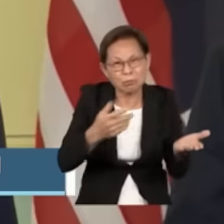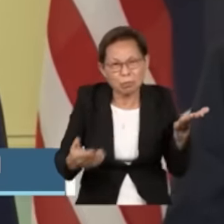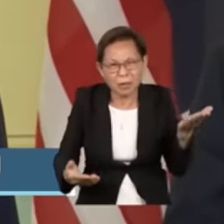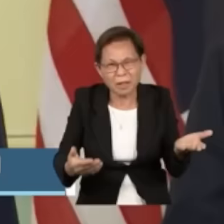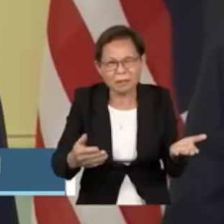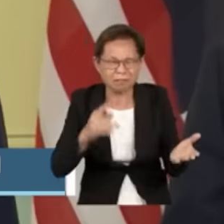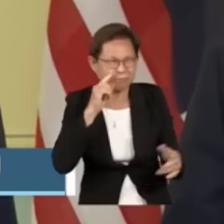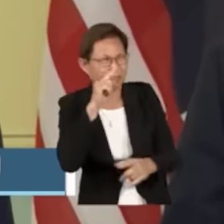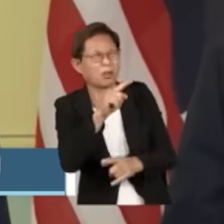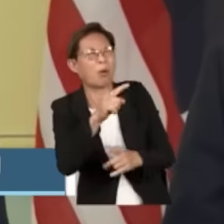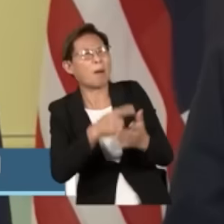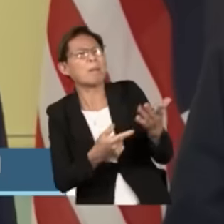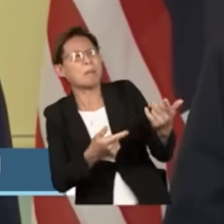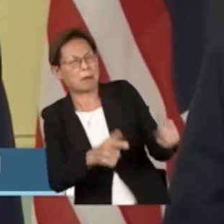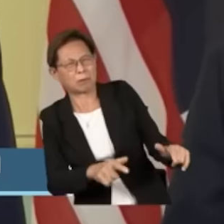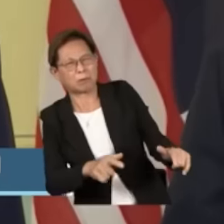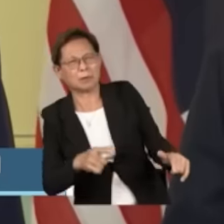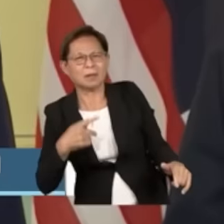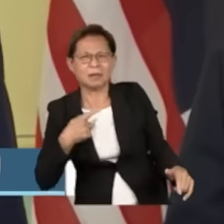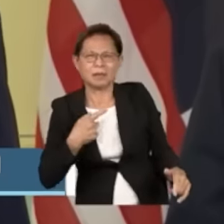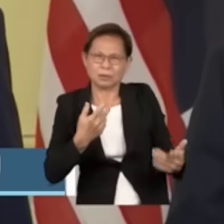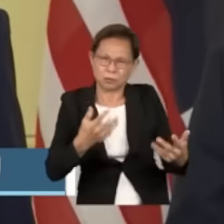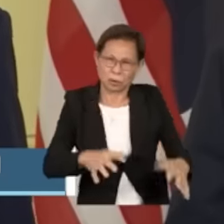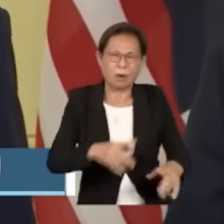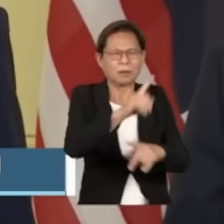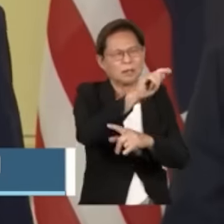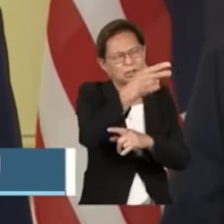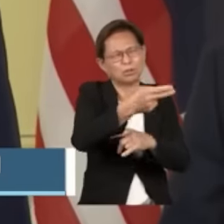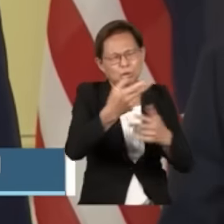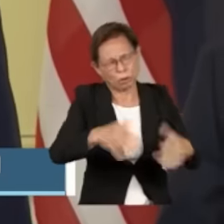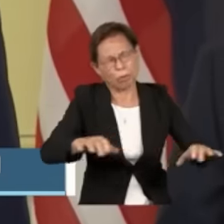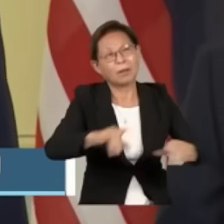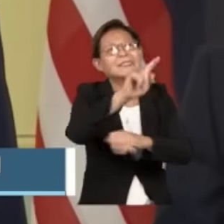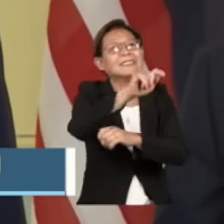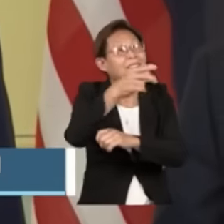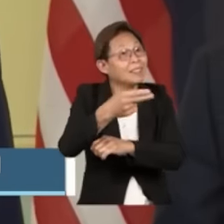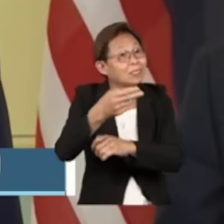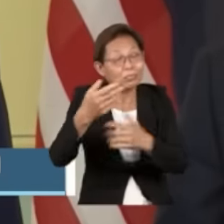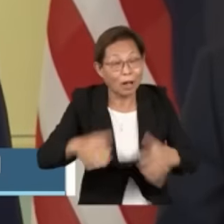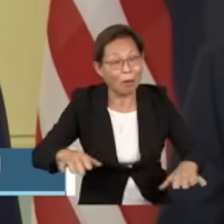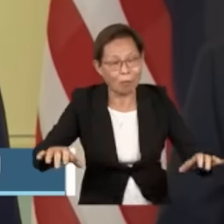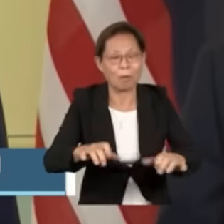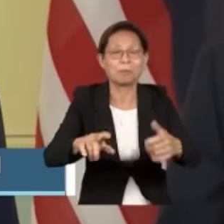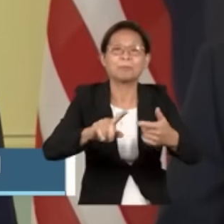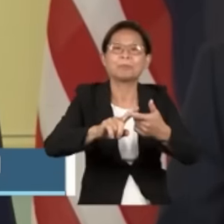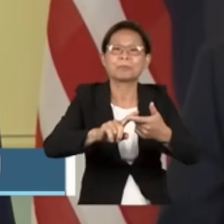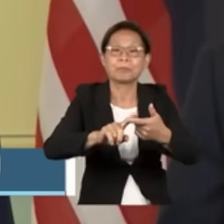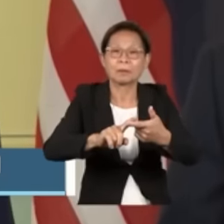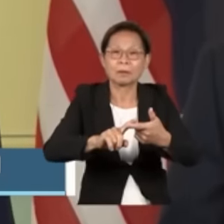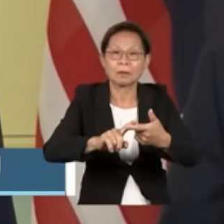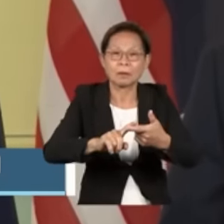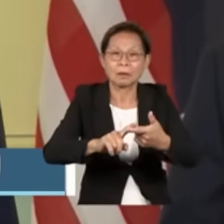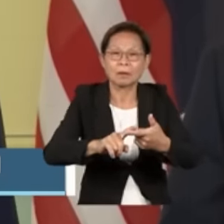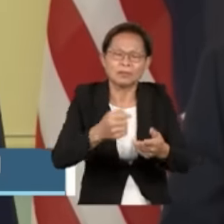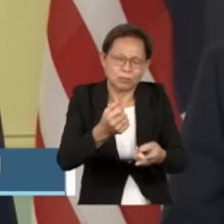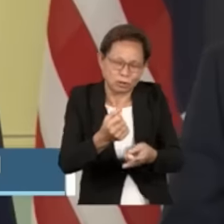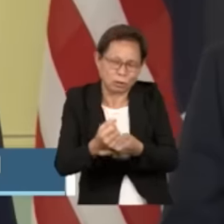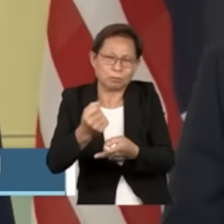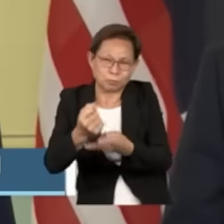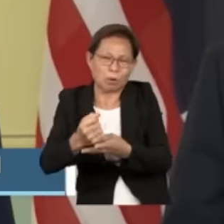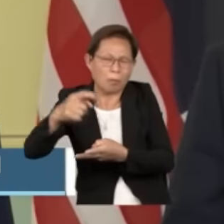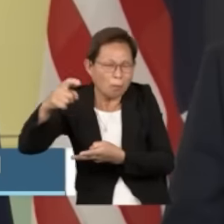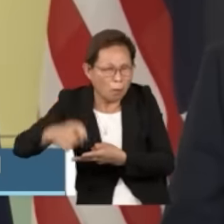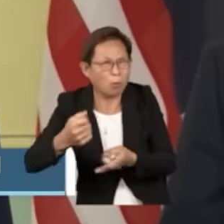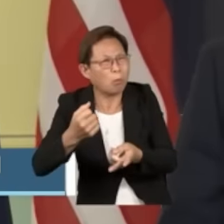mengikut keadaan, seperti elektrik kita dah buat, tabung haji kita dah lakukan, kerana penjimatan itu